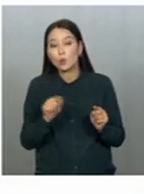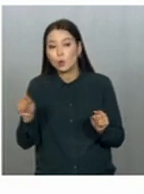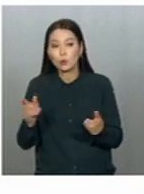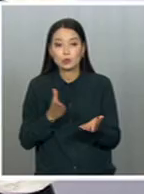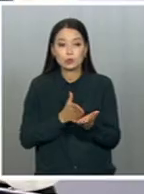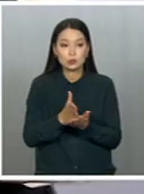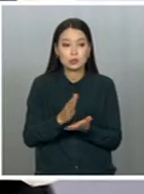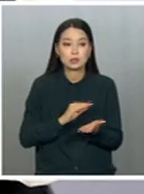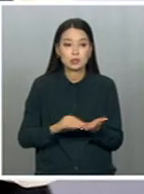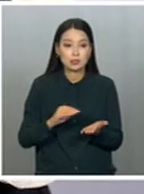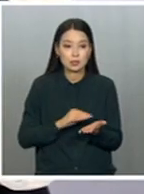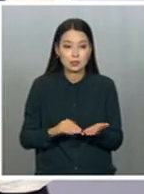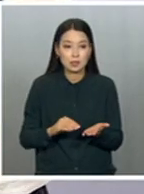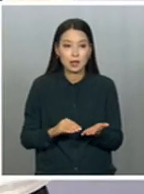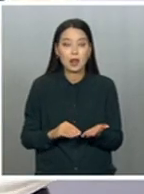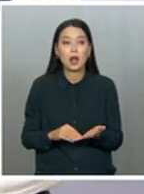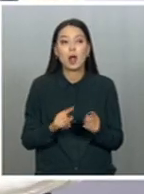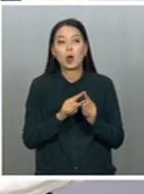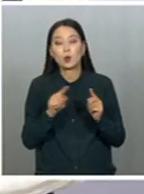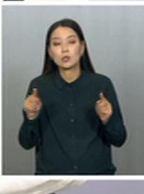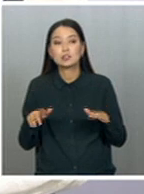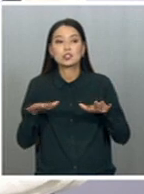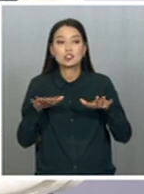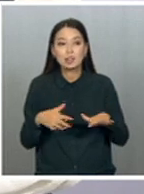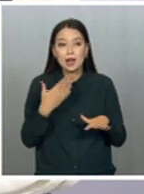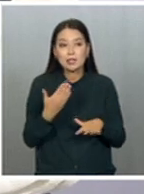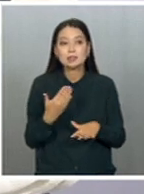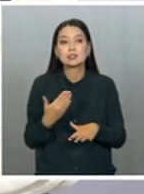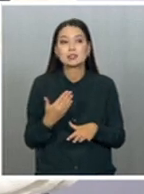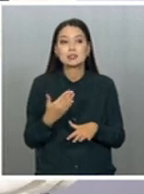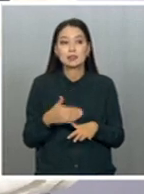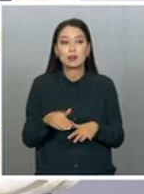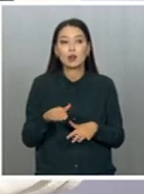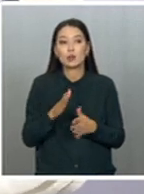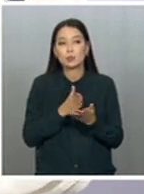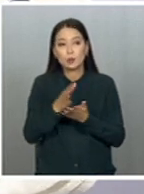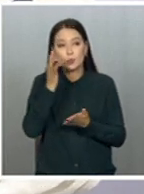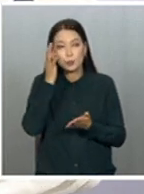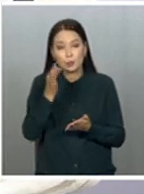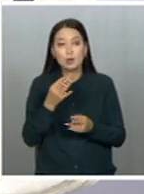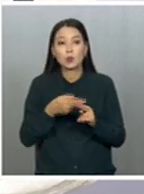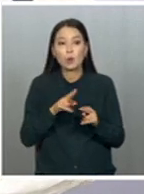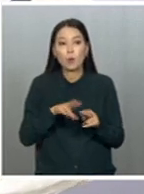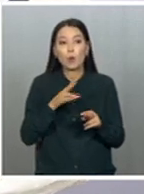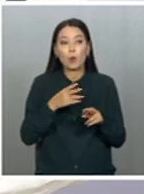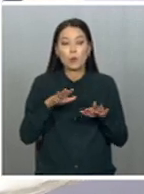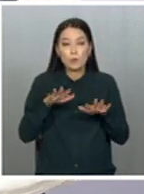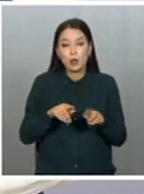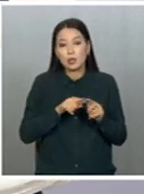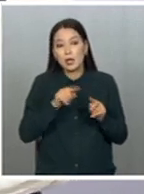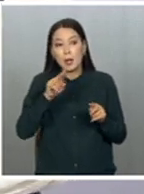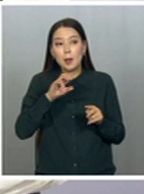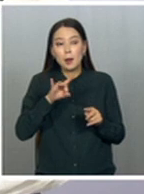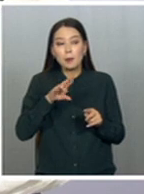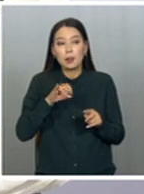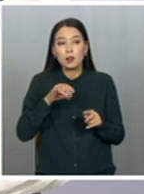теңдеуі. Координаттық жазықтықта L түзуді қарастырайық балалар. Осы түзуге перпендикуляр N